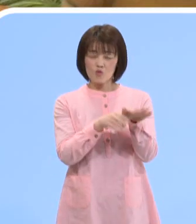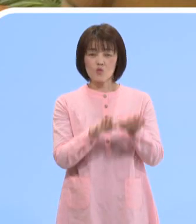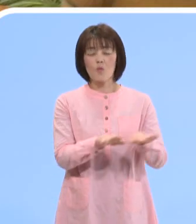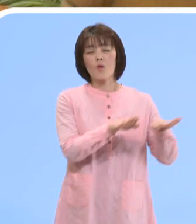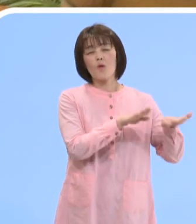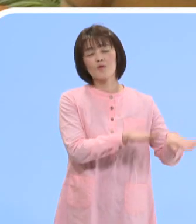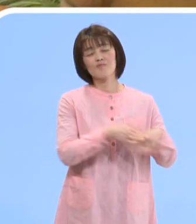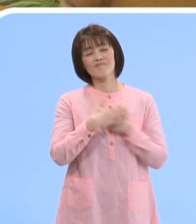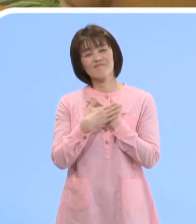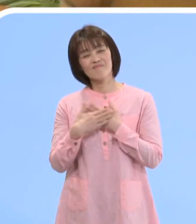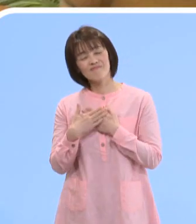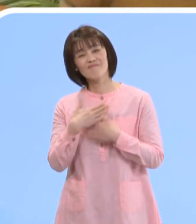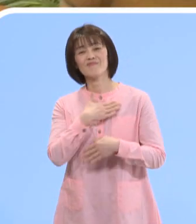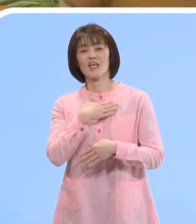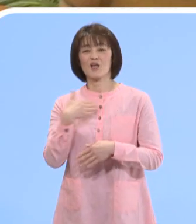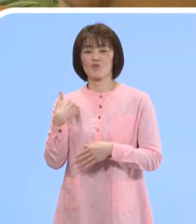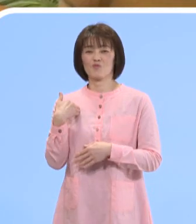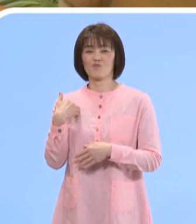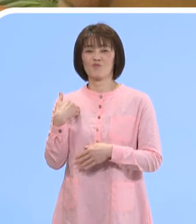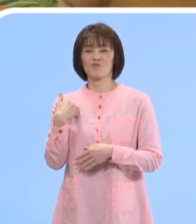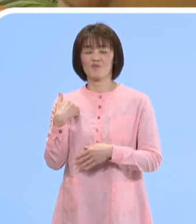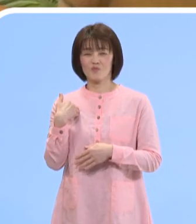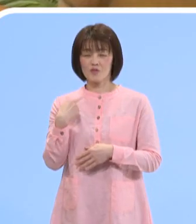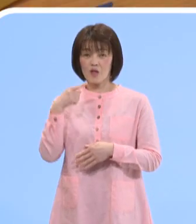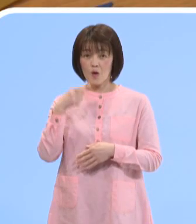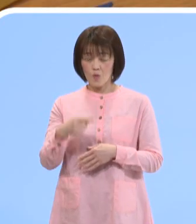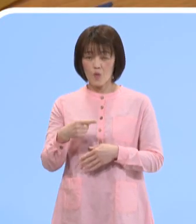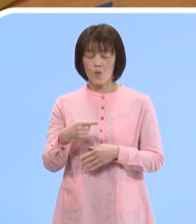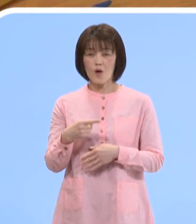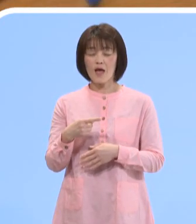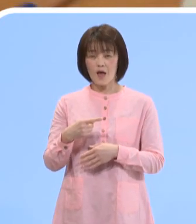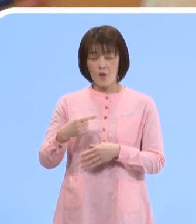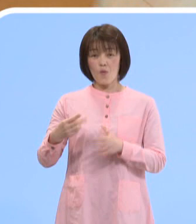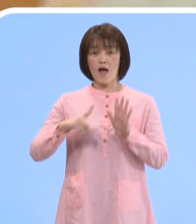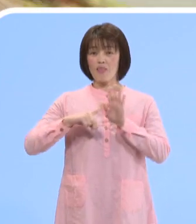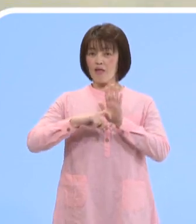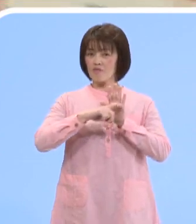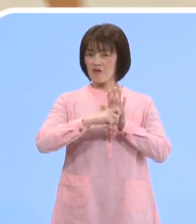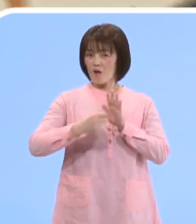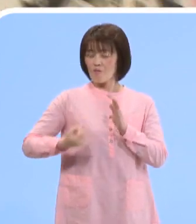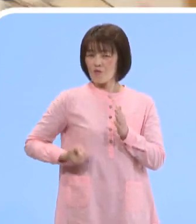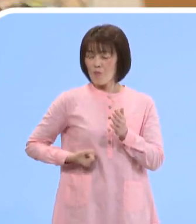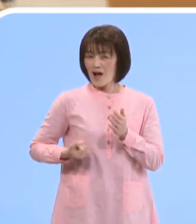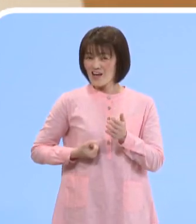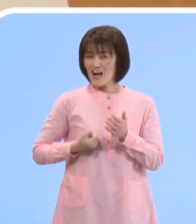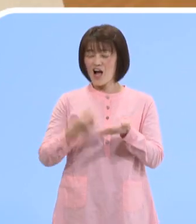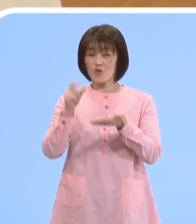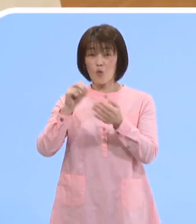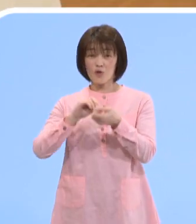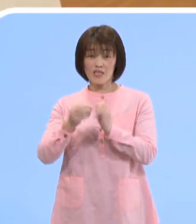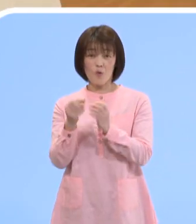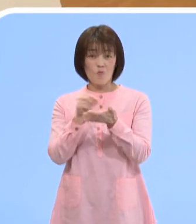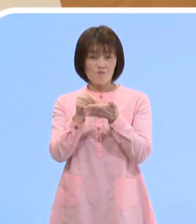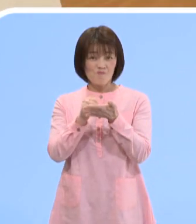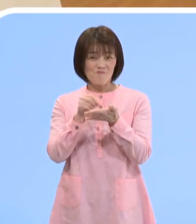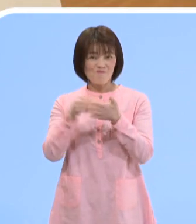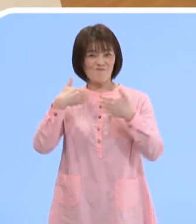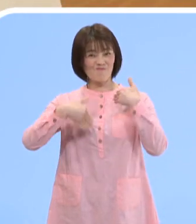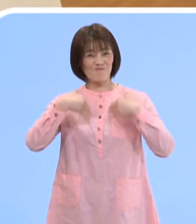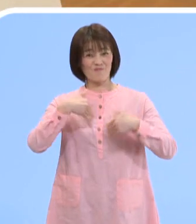ー。靴を脱いでくつろぐことができて、手塚キャラクターの塗り絵を楽しめるようになりました